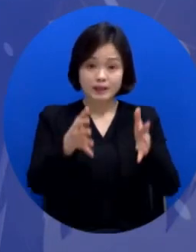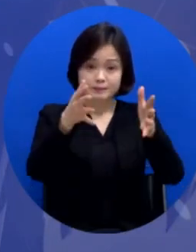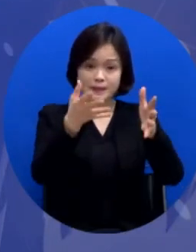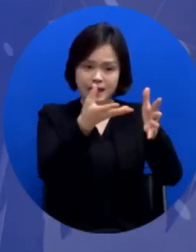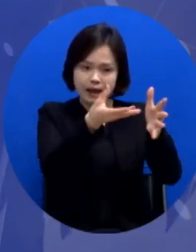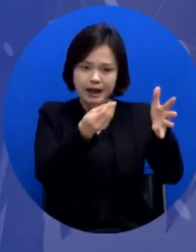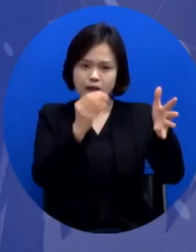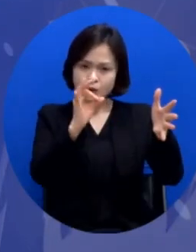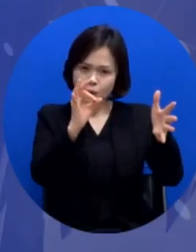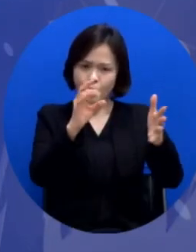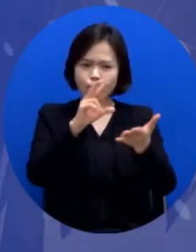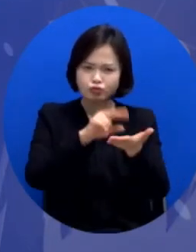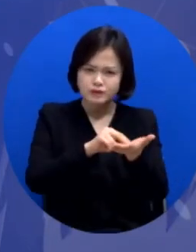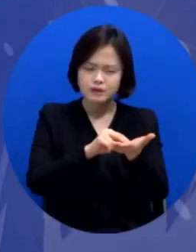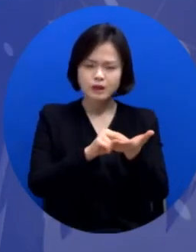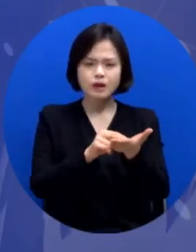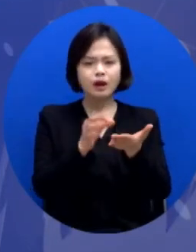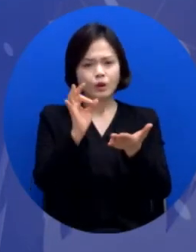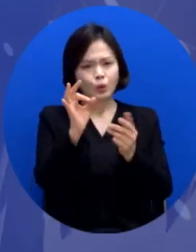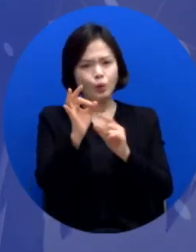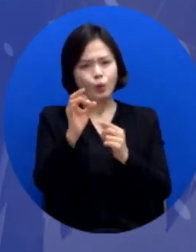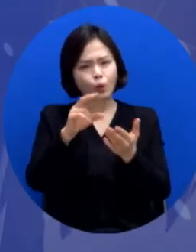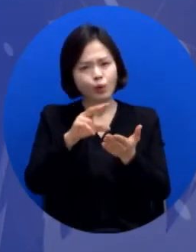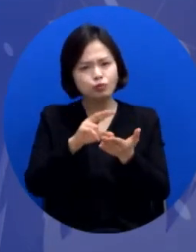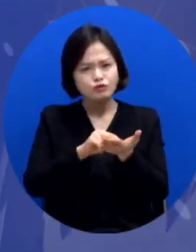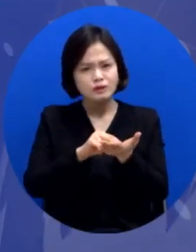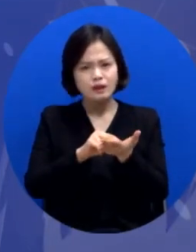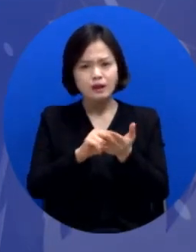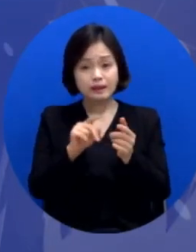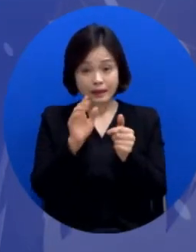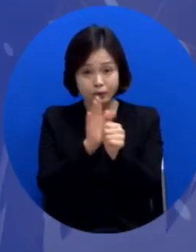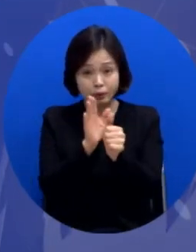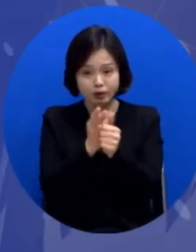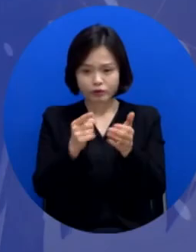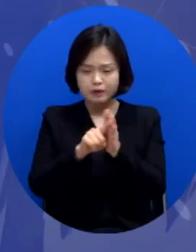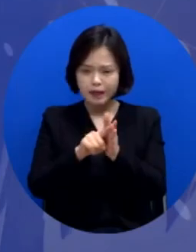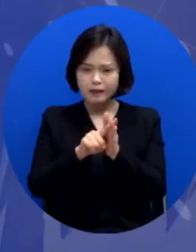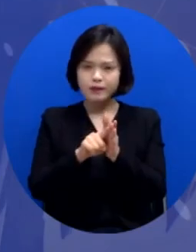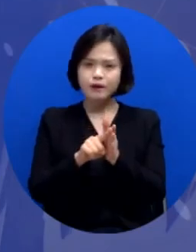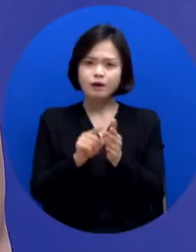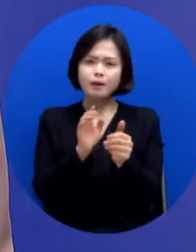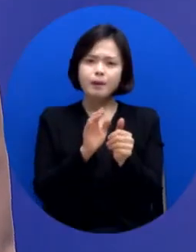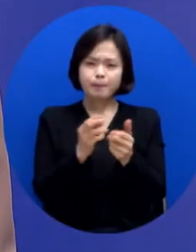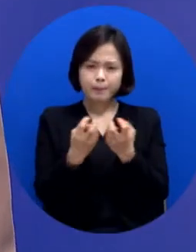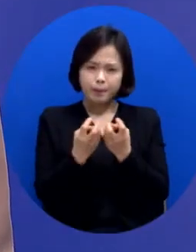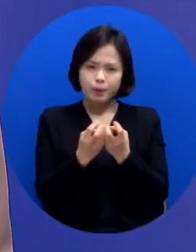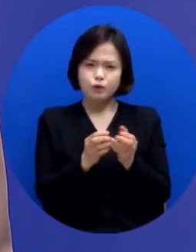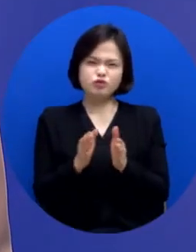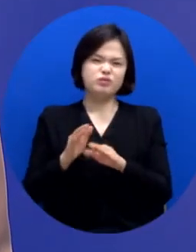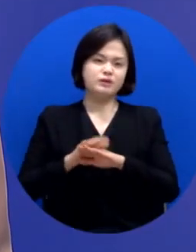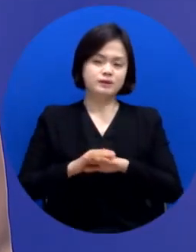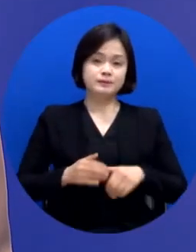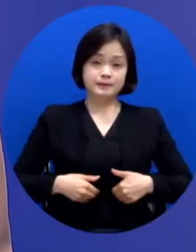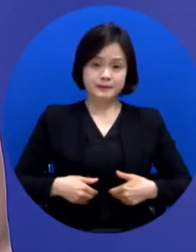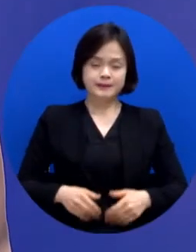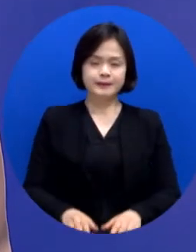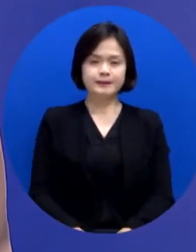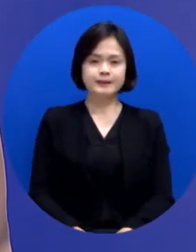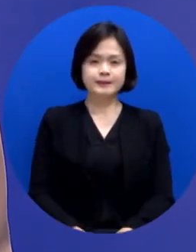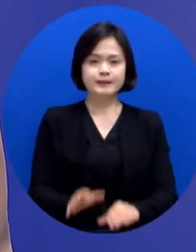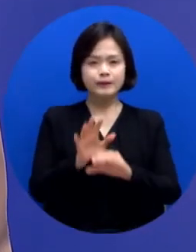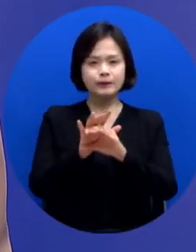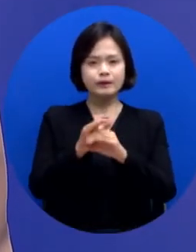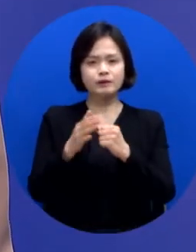것을 해결할 수 있는 그런 상생의 방법들을 좀 모색하는 것이 좋을 것 같습니다 예 예 4 코로나 로 모두가 어려운